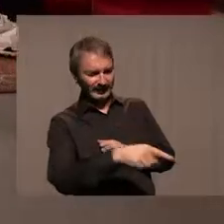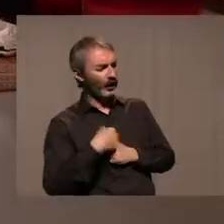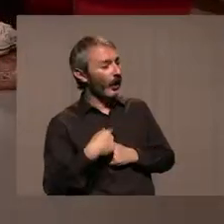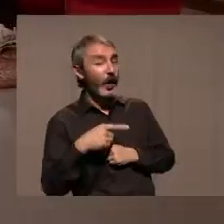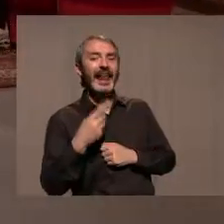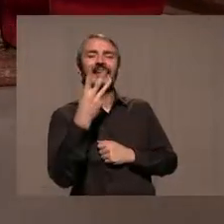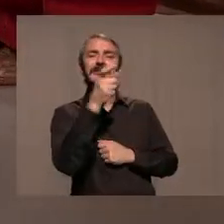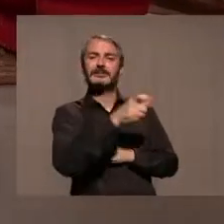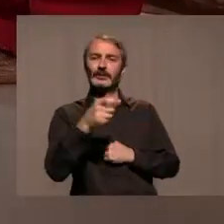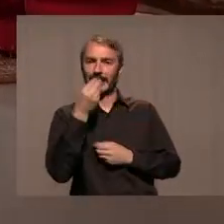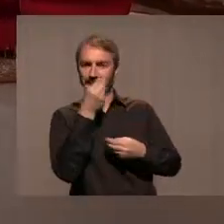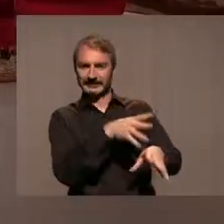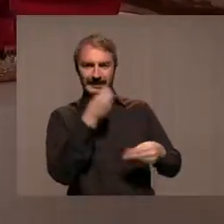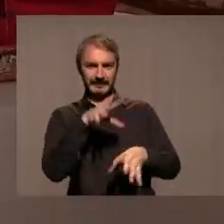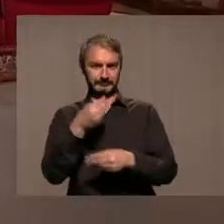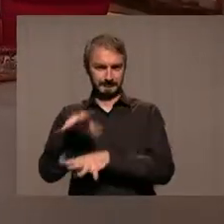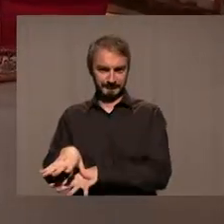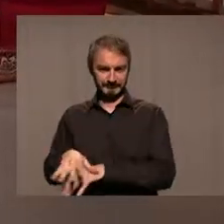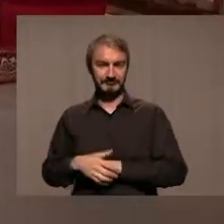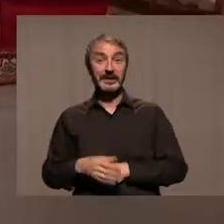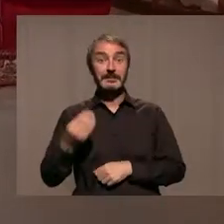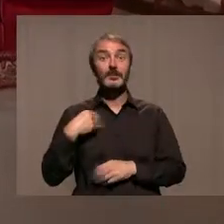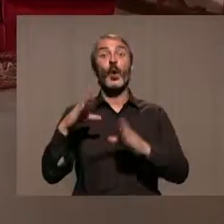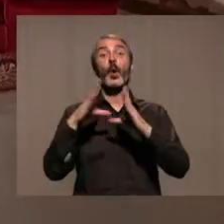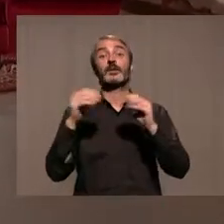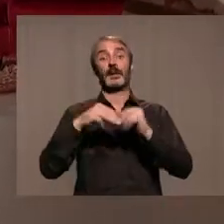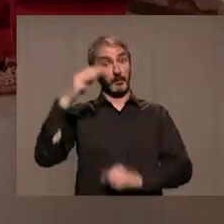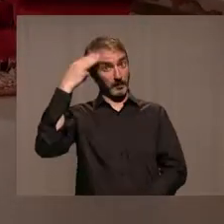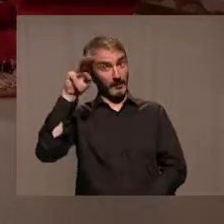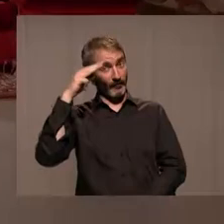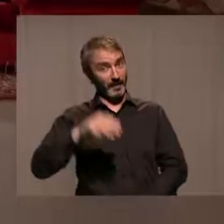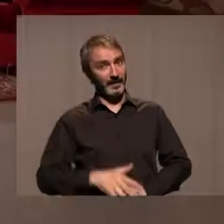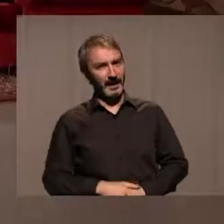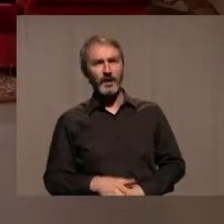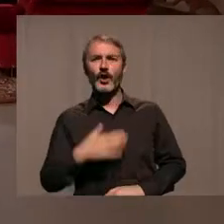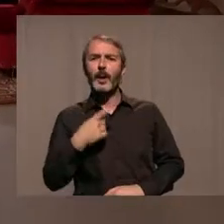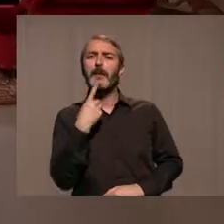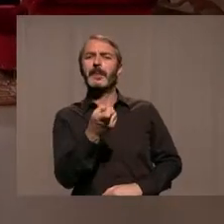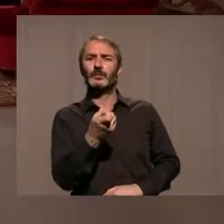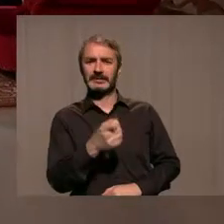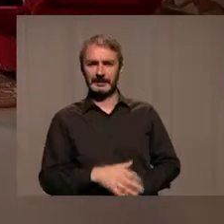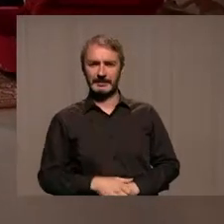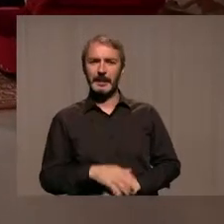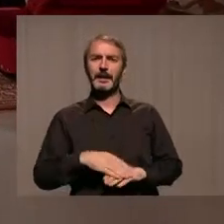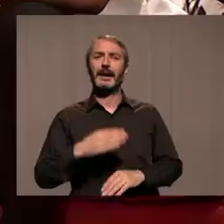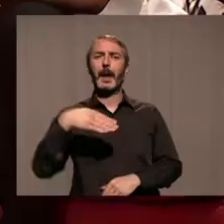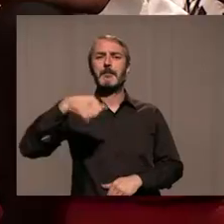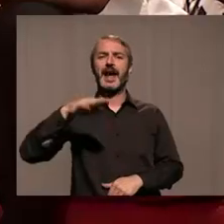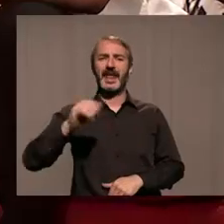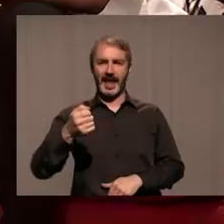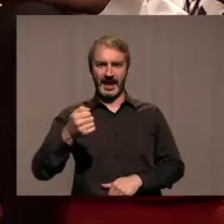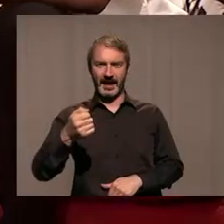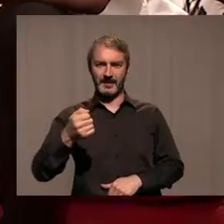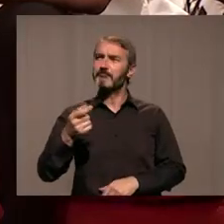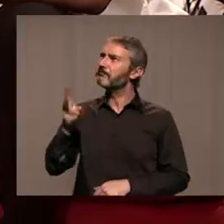3 representants del que és la Universitat Pompeu Fabra. Jo tinc una pregunta per la Maria. Maria.